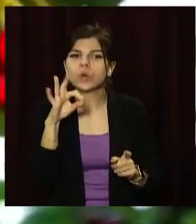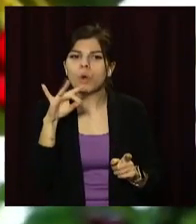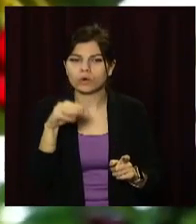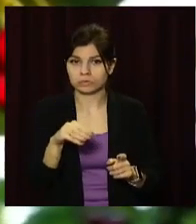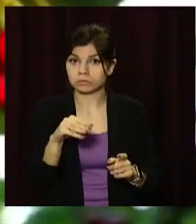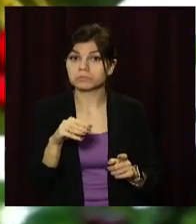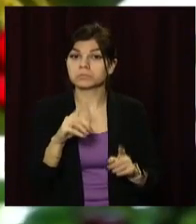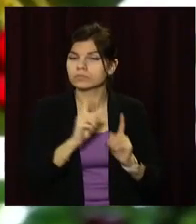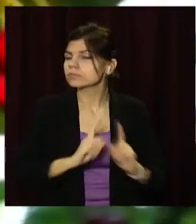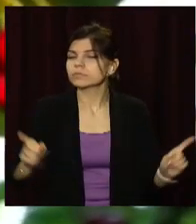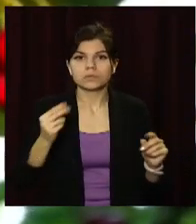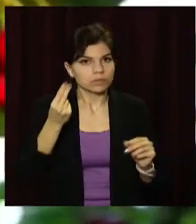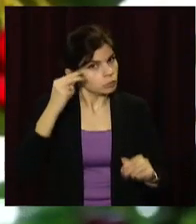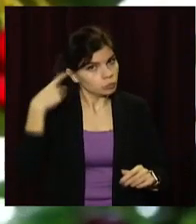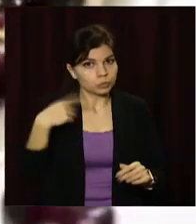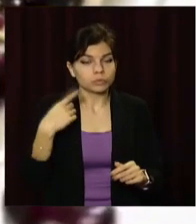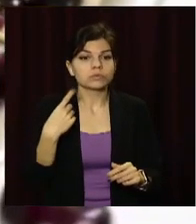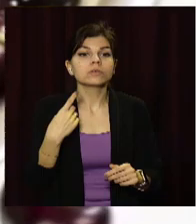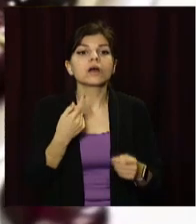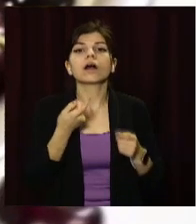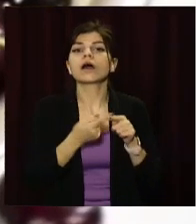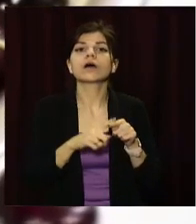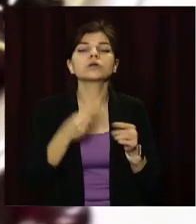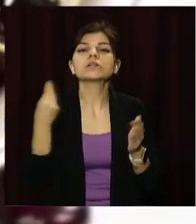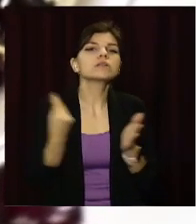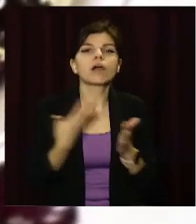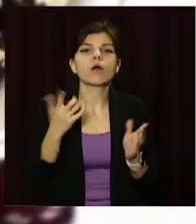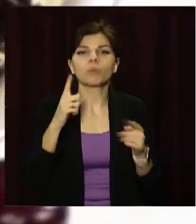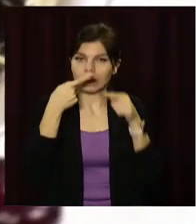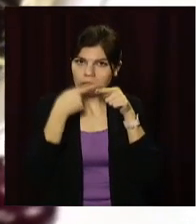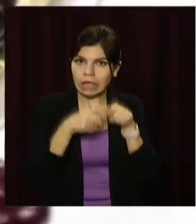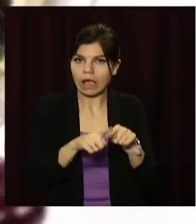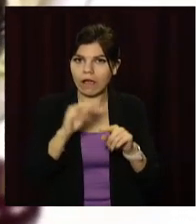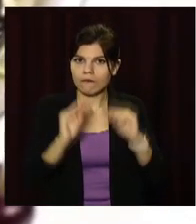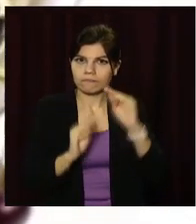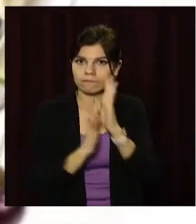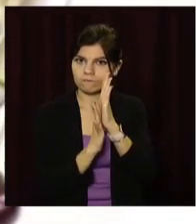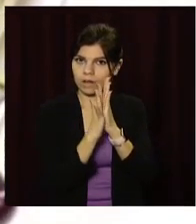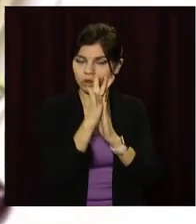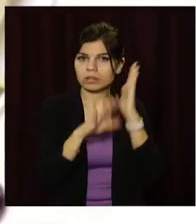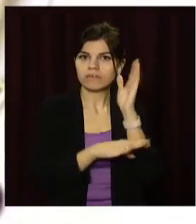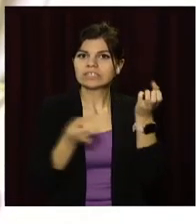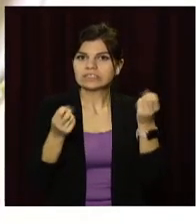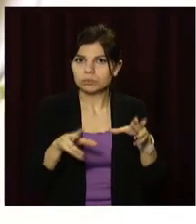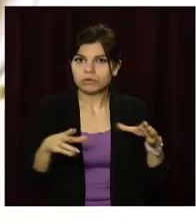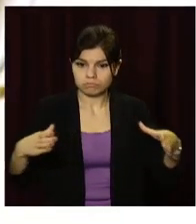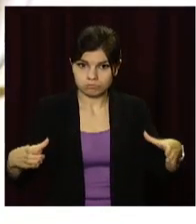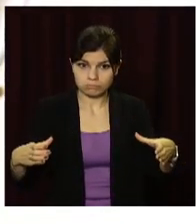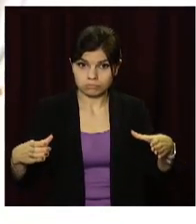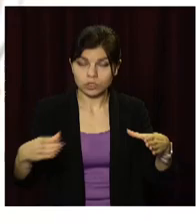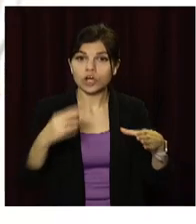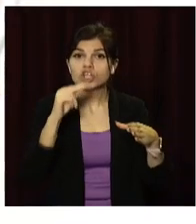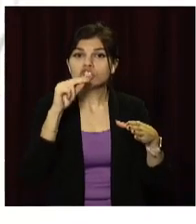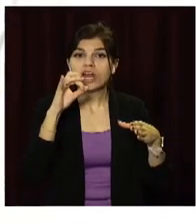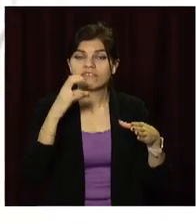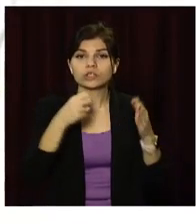сорту Сатоносікі. Їх захмарна ціна пояснюється дороговизною технологією вирощування. Дерева ростуть у спеціальних діжках. З червня до